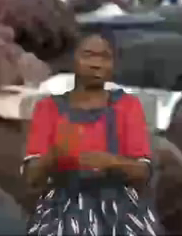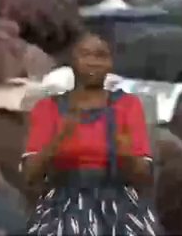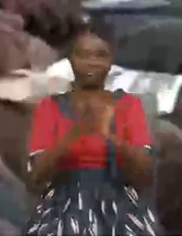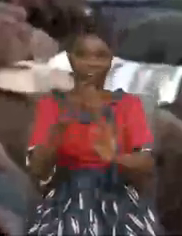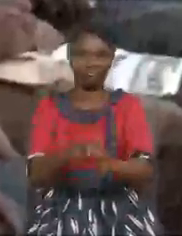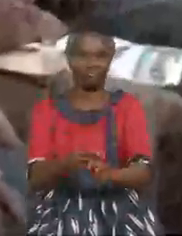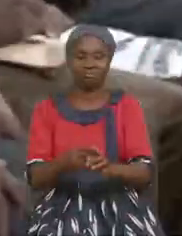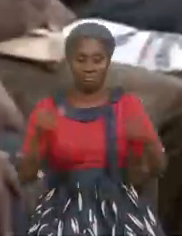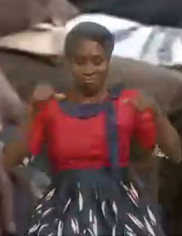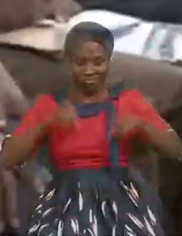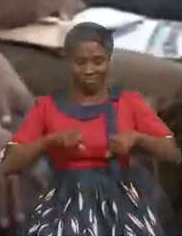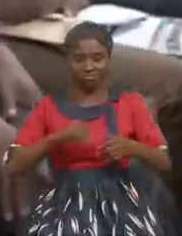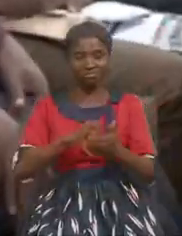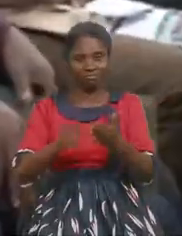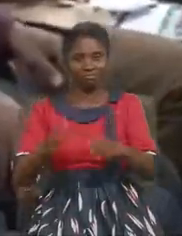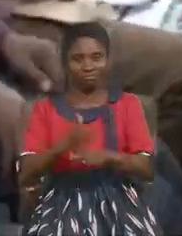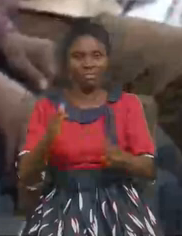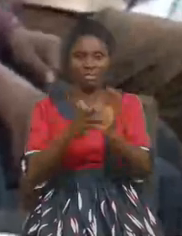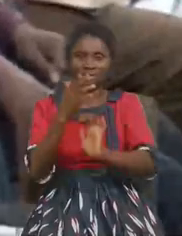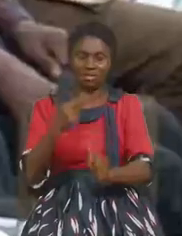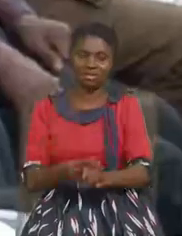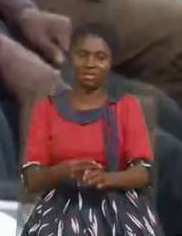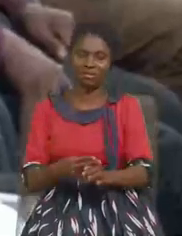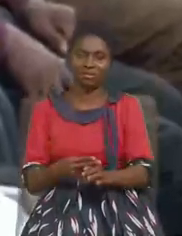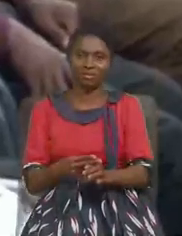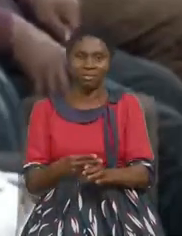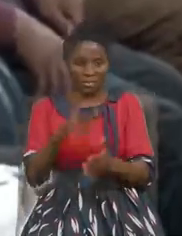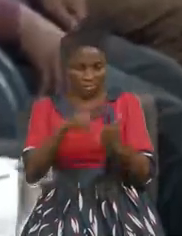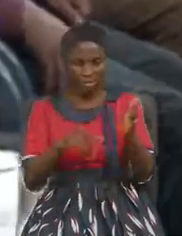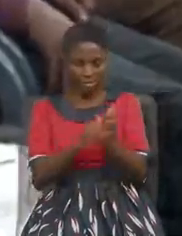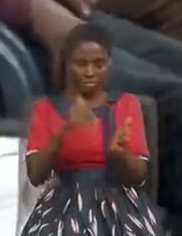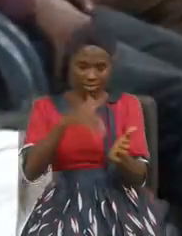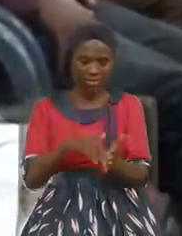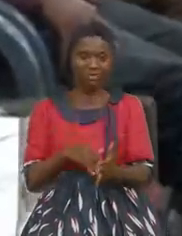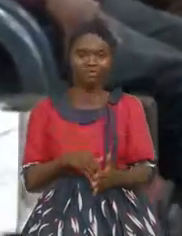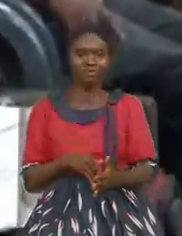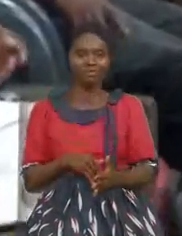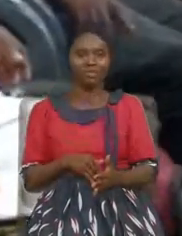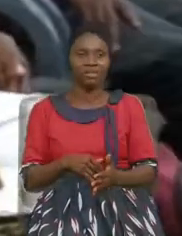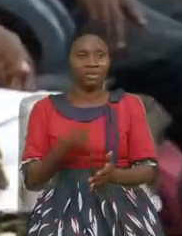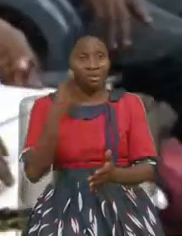La condamnation est ôtée. Voyez cela encore, car Christ